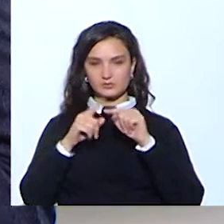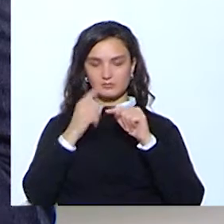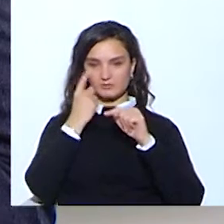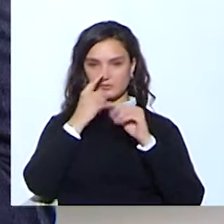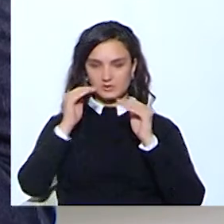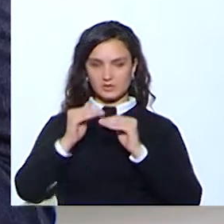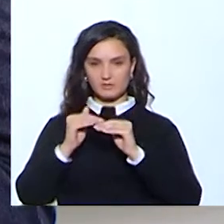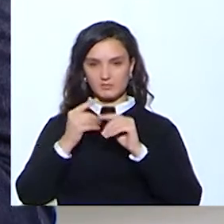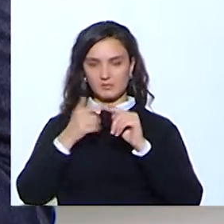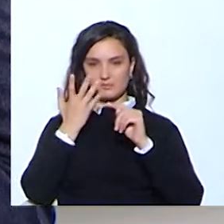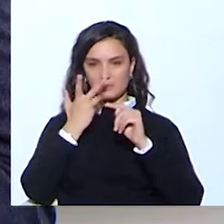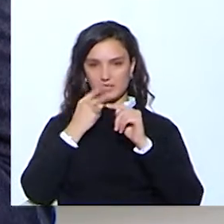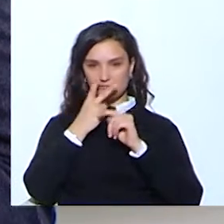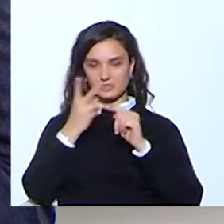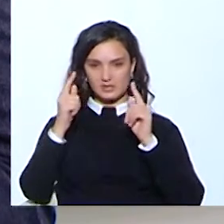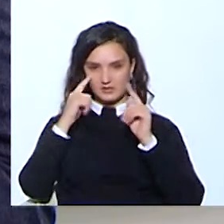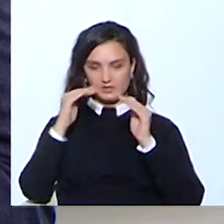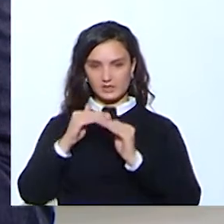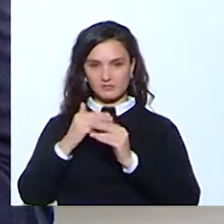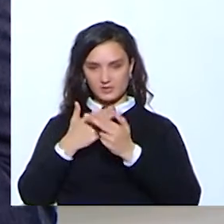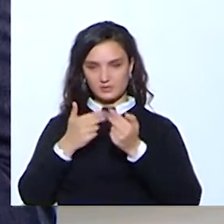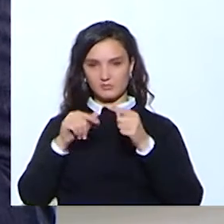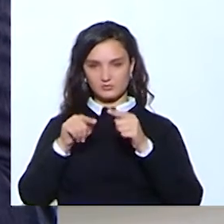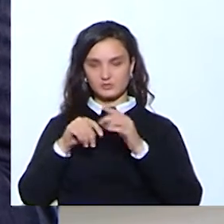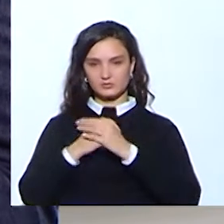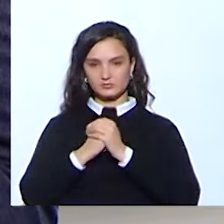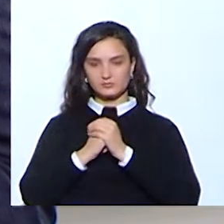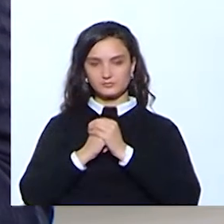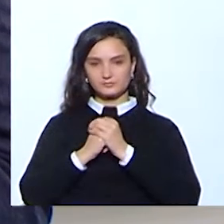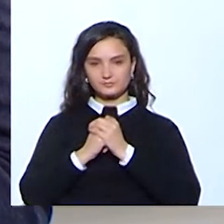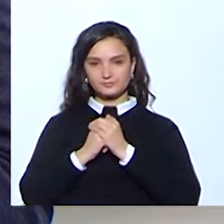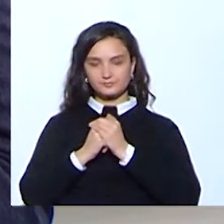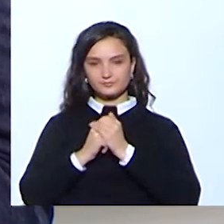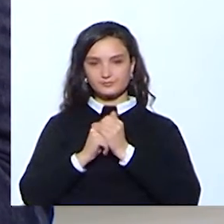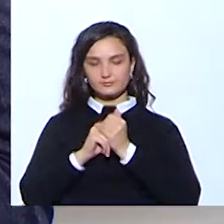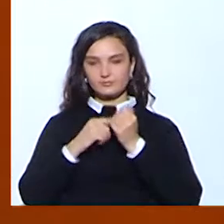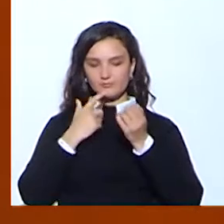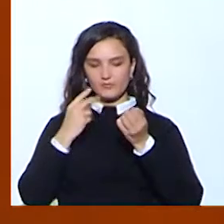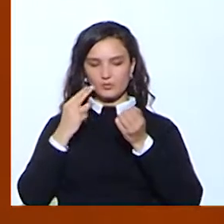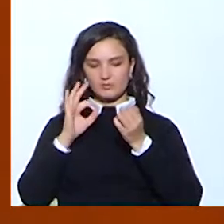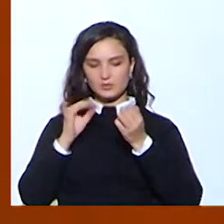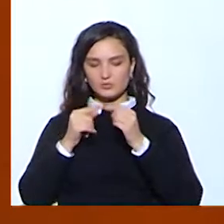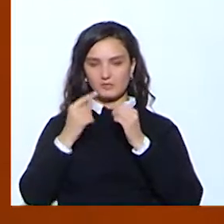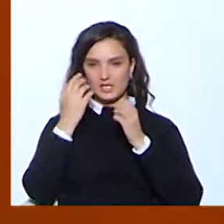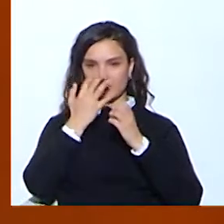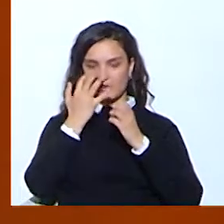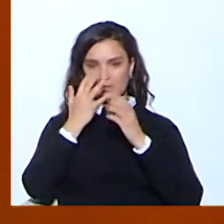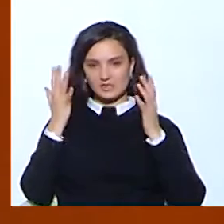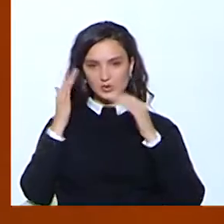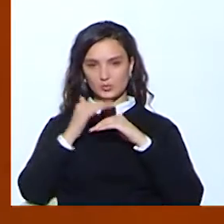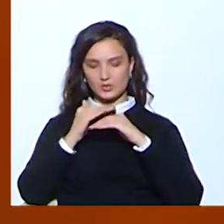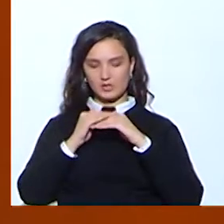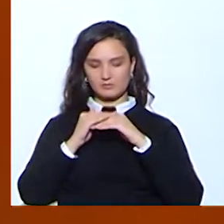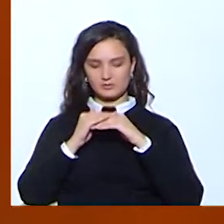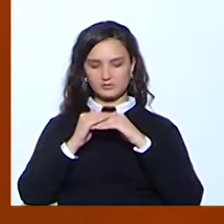ფერების დაქვეითება, ფერების სახმის დაქვეითება თავის თავად ამ ხელოვნების დაქვეითებასთან ერთად. მაყურებელი აზუსტებს მხედველობა დღისითო თუ